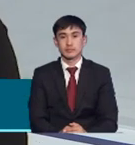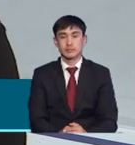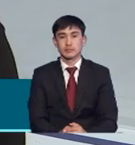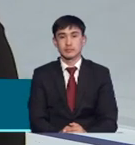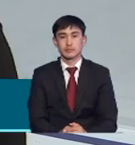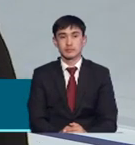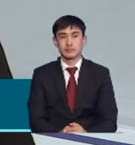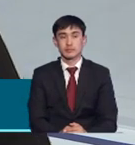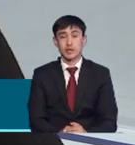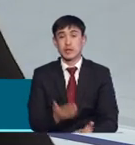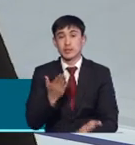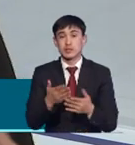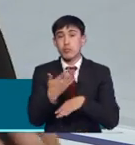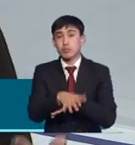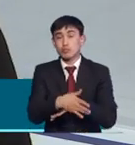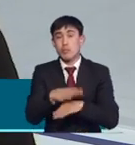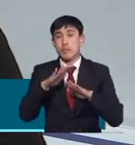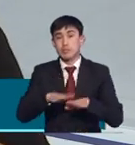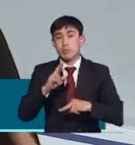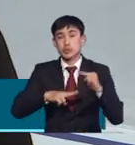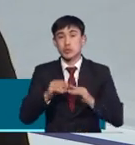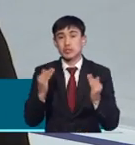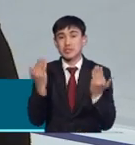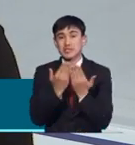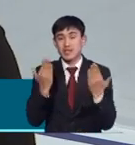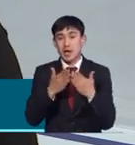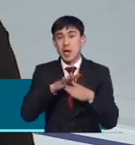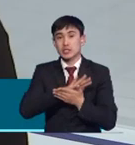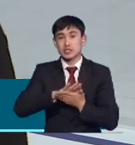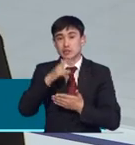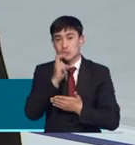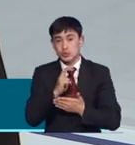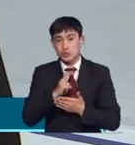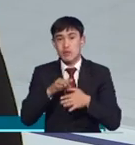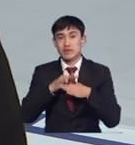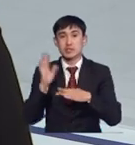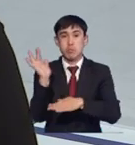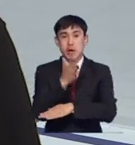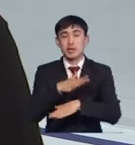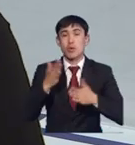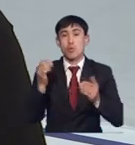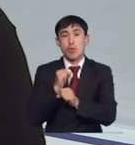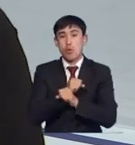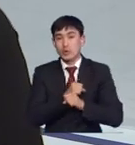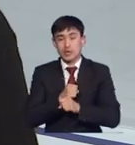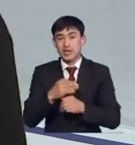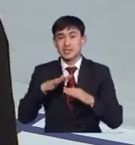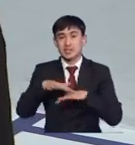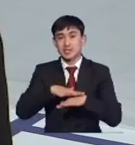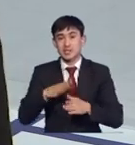точки Если на пустом месте построить сцену очистить местность от мусора возвести парк для отдыха сельчан то это ВС можно